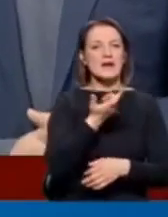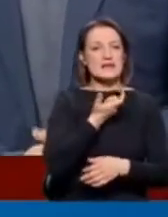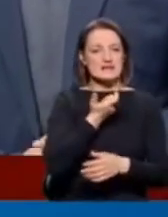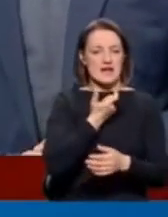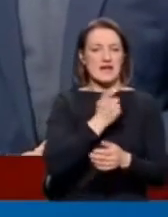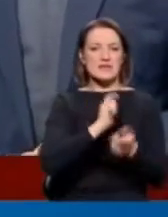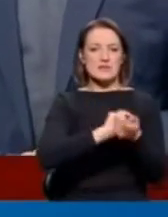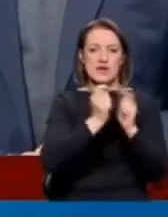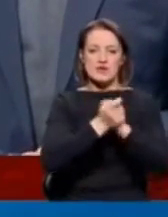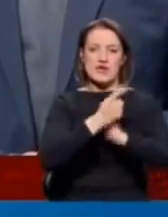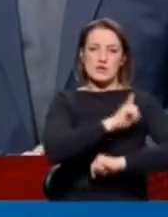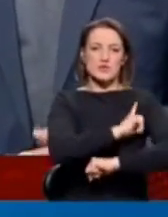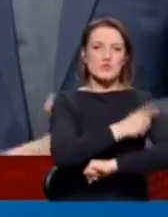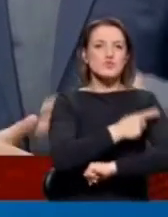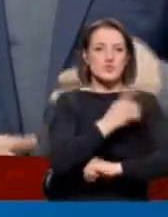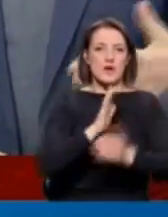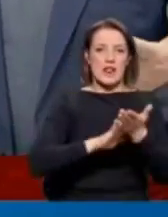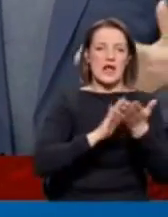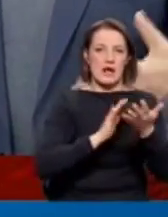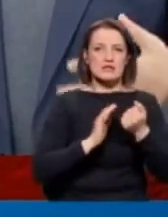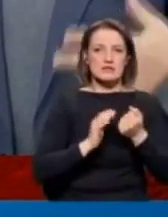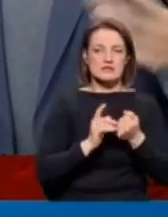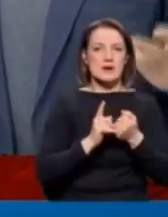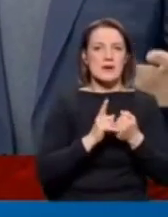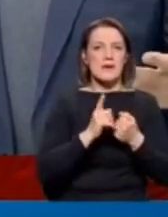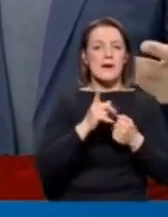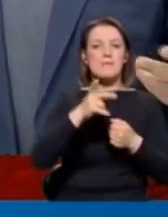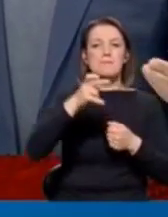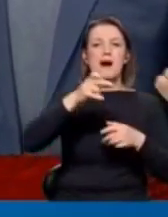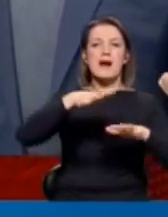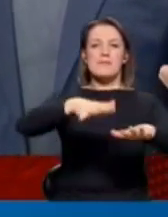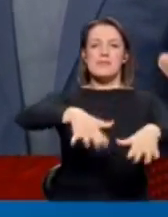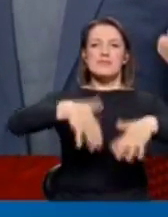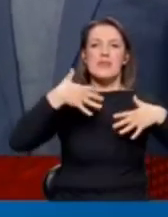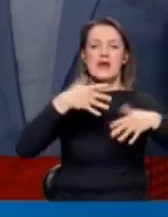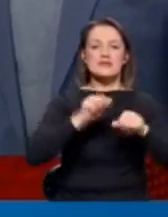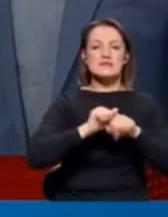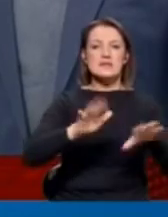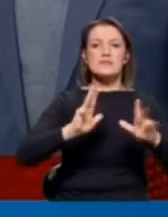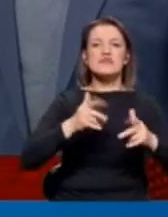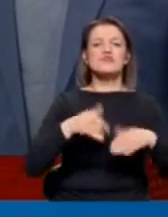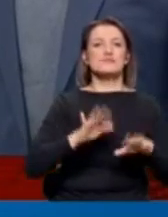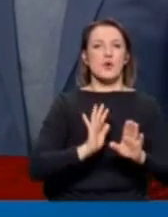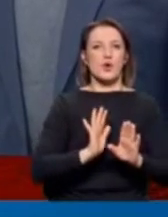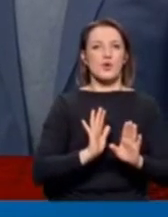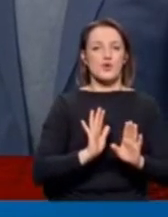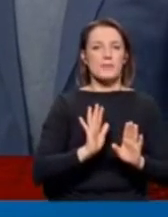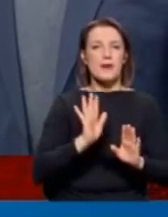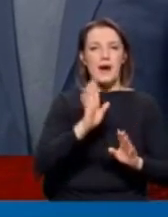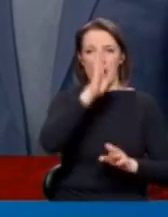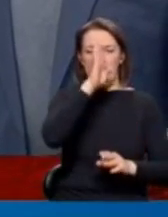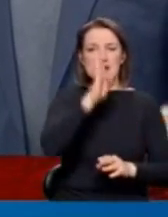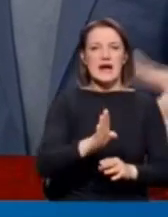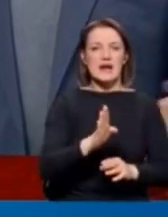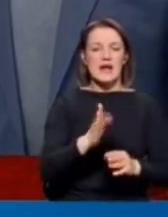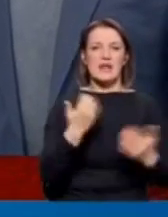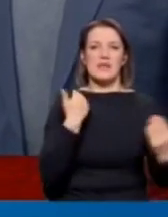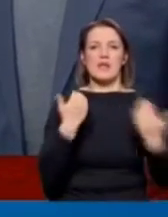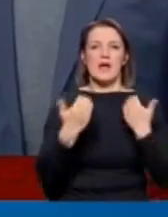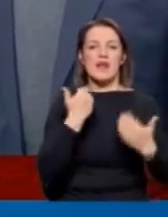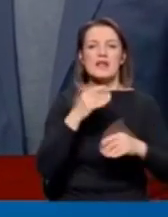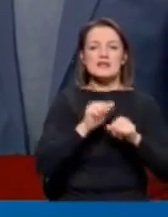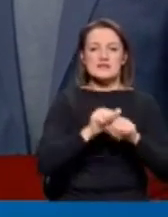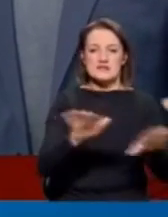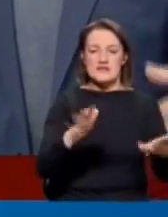değiştirecek bir güç elde ederlerse yani sadece parlamenter ne biçim adalet sistemi de